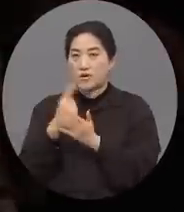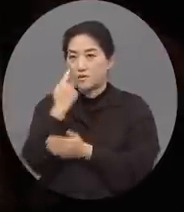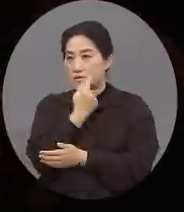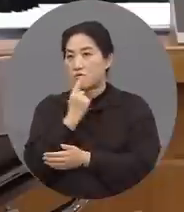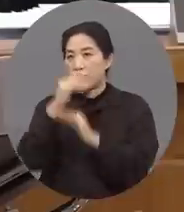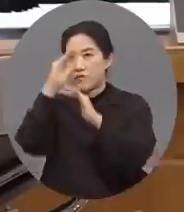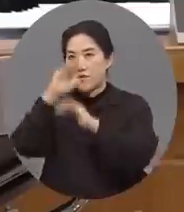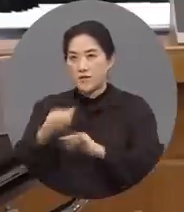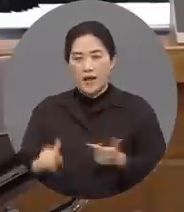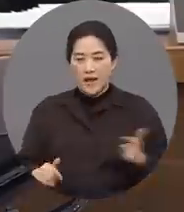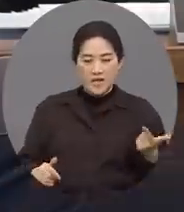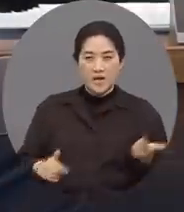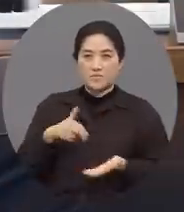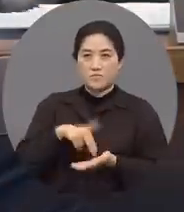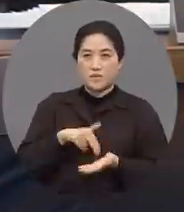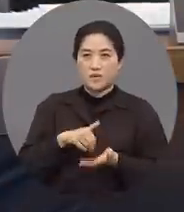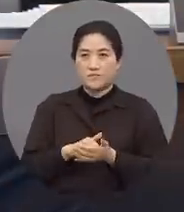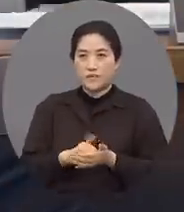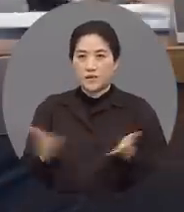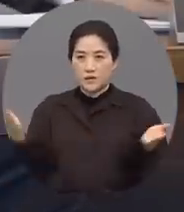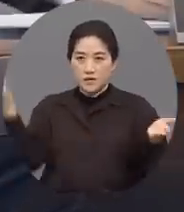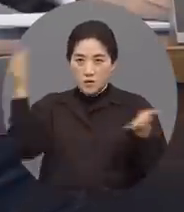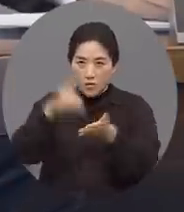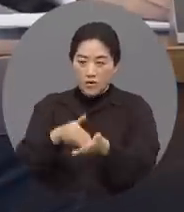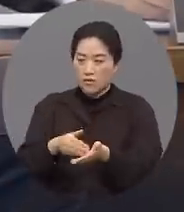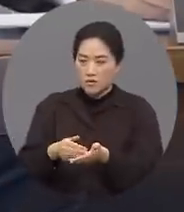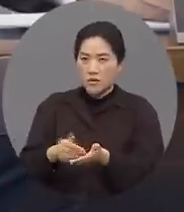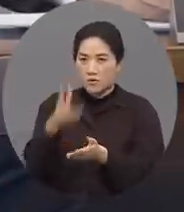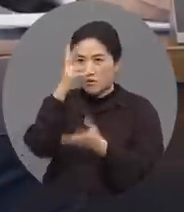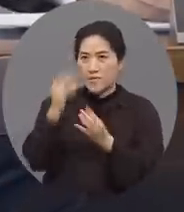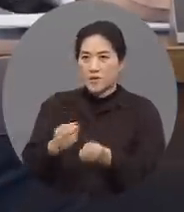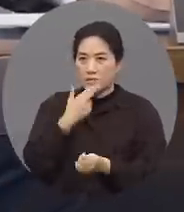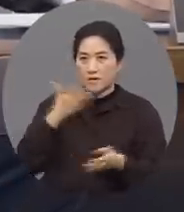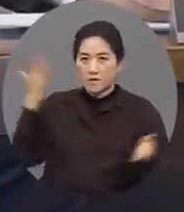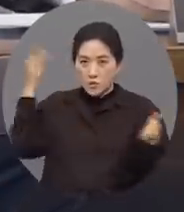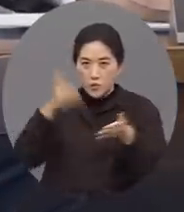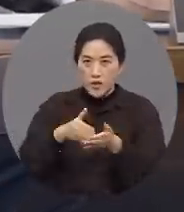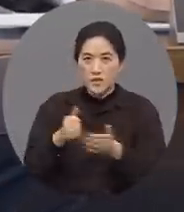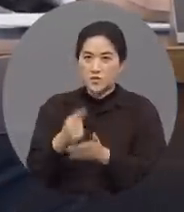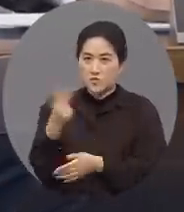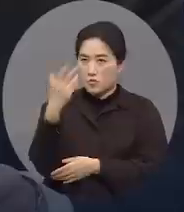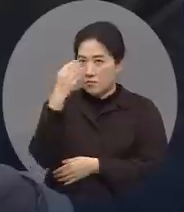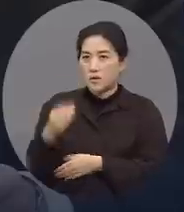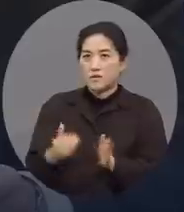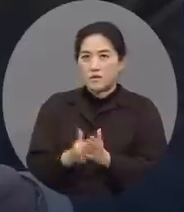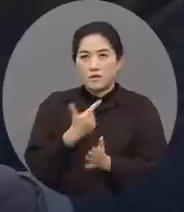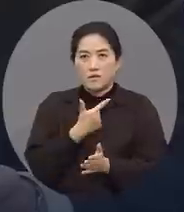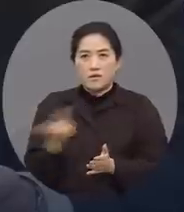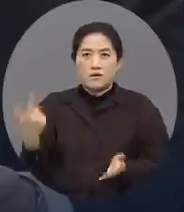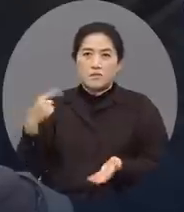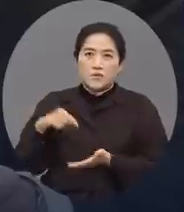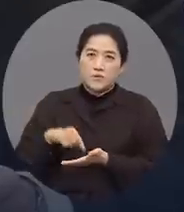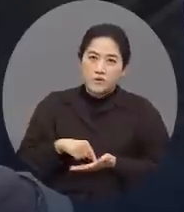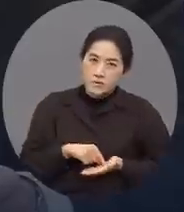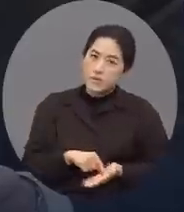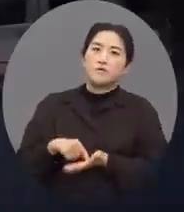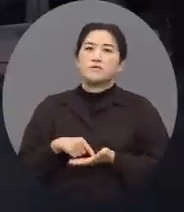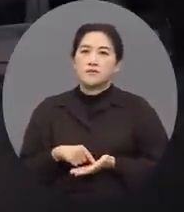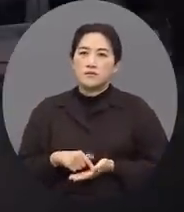반박했습니다. 현장에 도착한 경찰들이 많지 않았습니다. 제가 도착했을 때는 2명 정도 봤습니다. 너무나